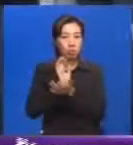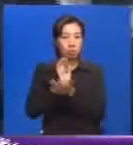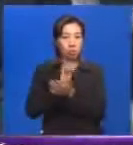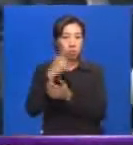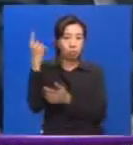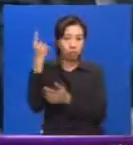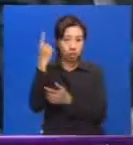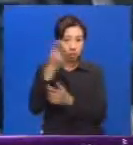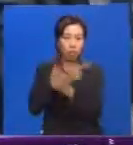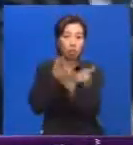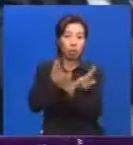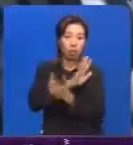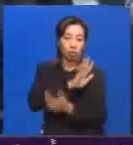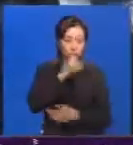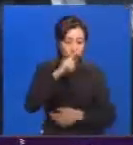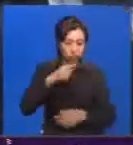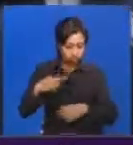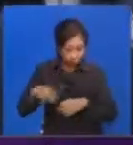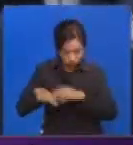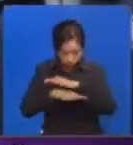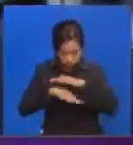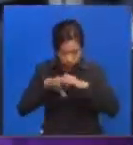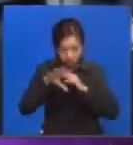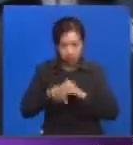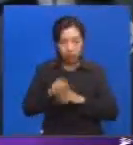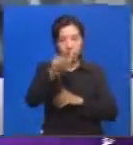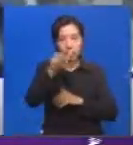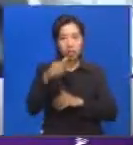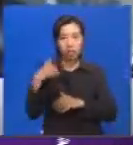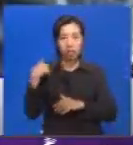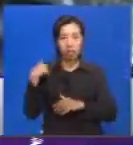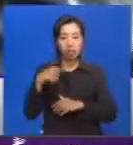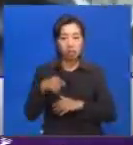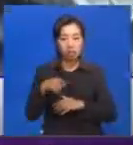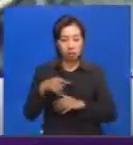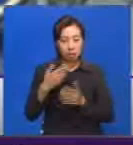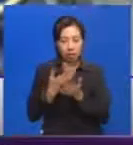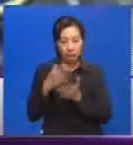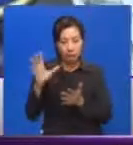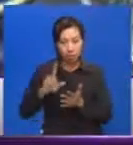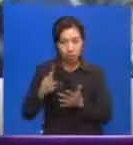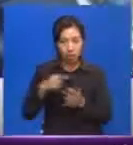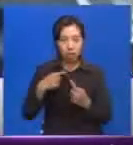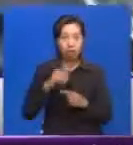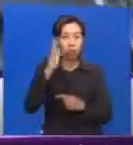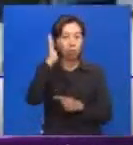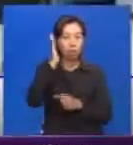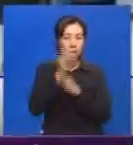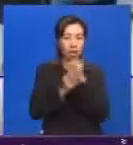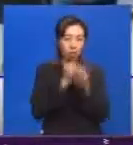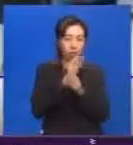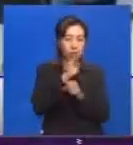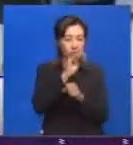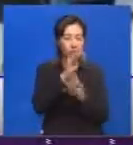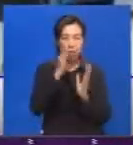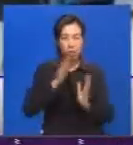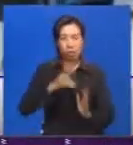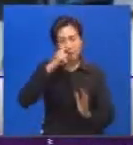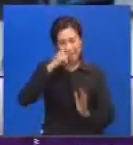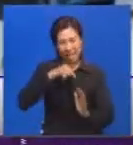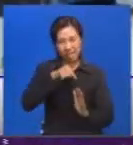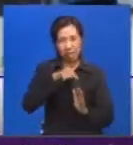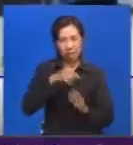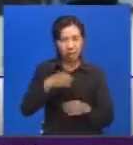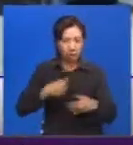หน่วยงานที่เกี่ยวข้องตรวจยึดได้จากการจับกุมนายวชิรวิทย์เจนเจริญชัยศรีอายุ 40ปีชาวอำเภอปากเกร็ดจังหวัด